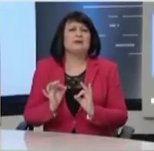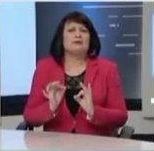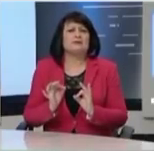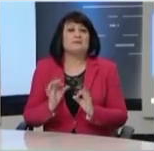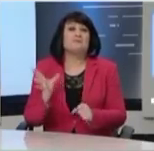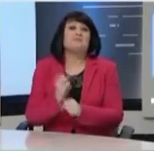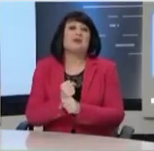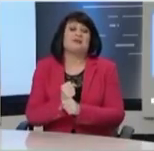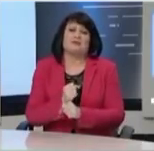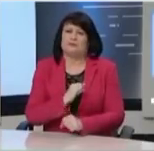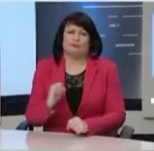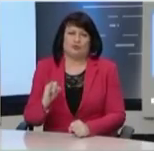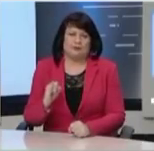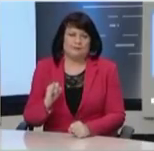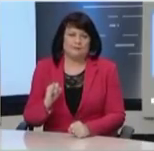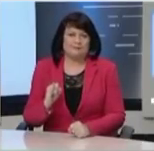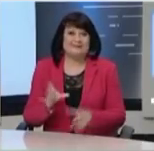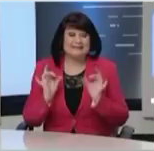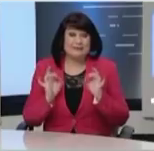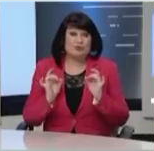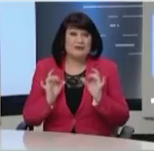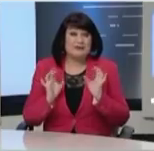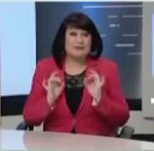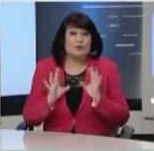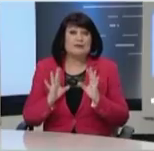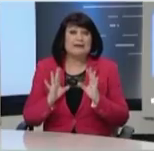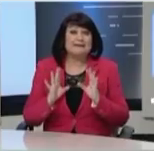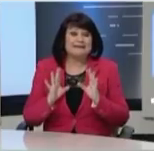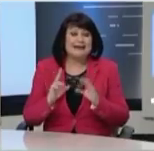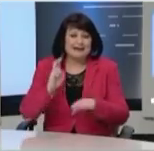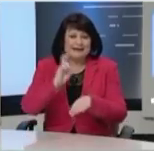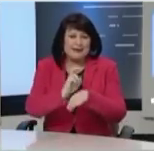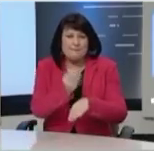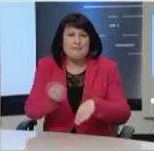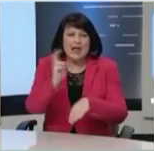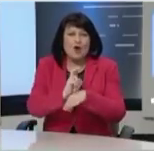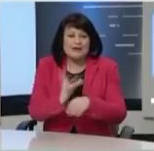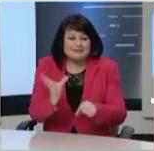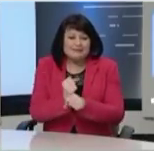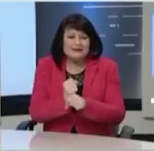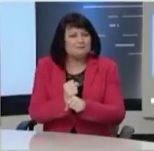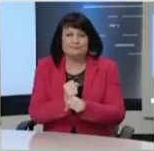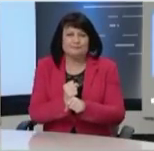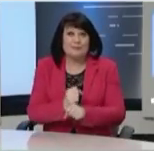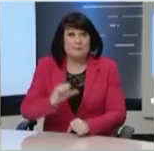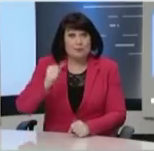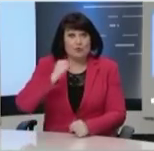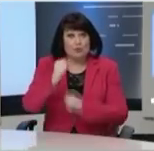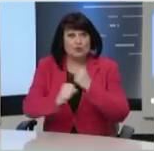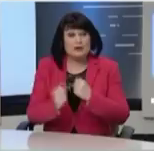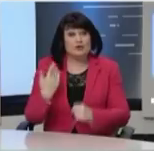δεν καταφέρατε ποτέ ούτε καν να τα προσεγγίσετε. Ακόμα και την πρώτη χρονιά που ο στόχος